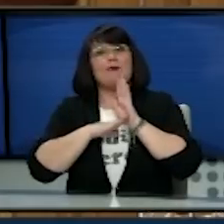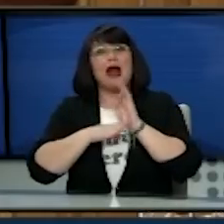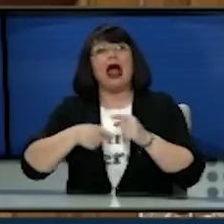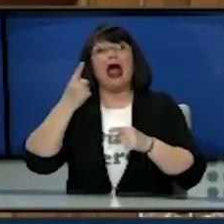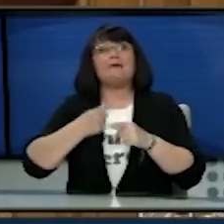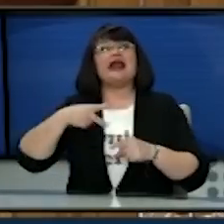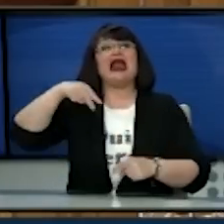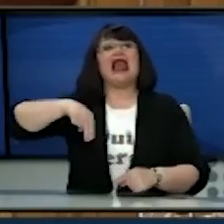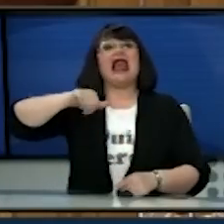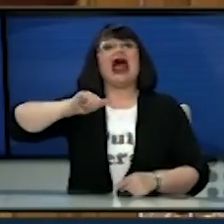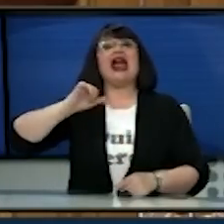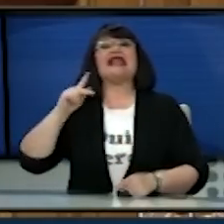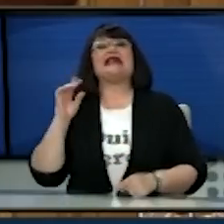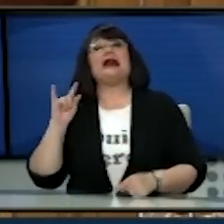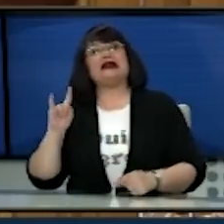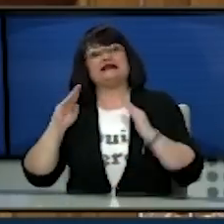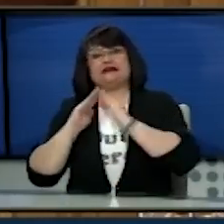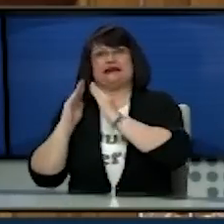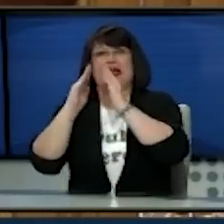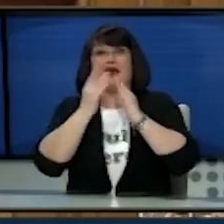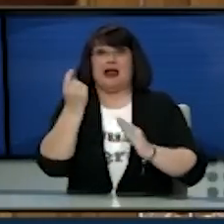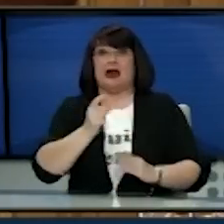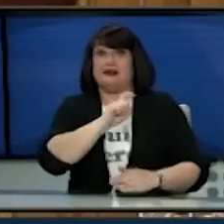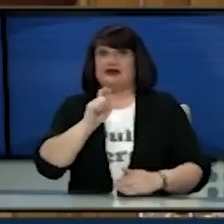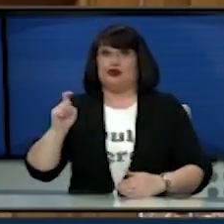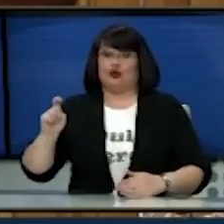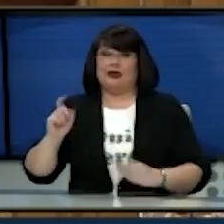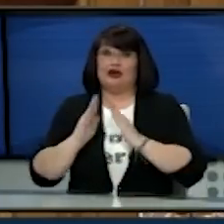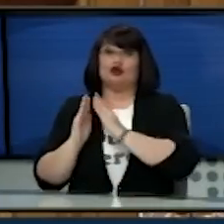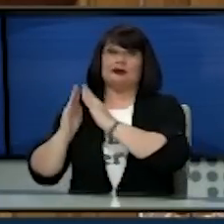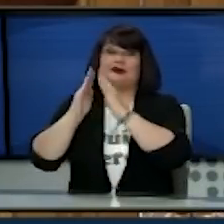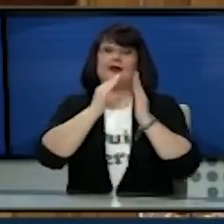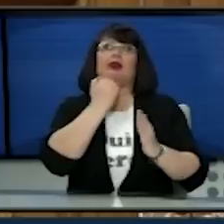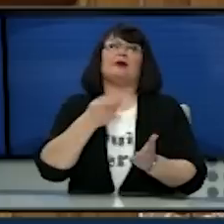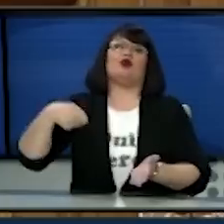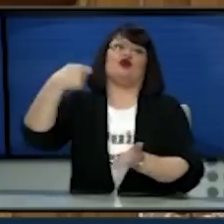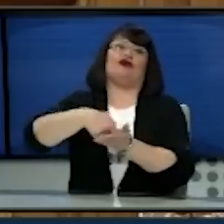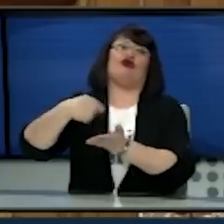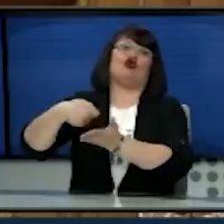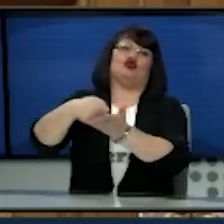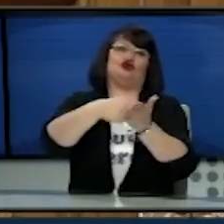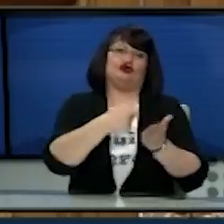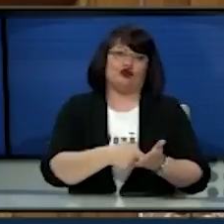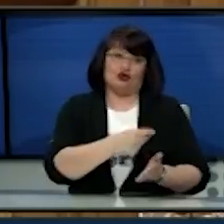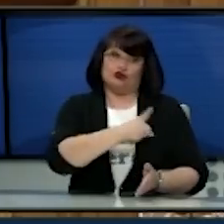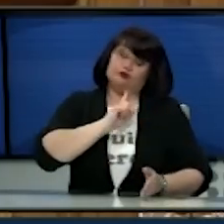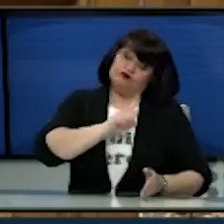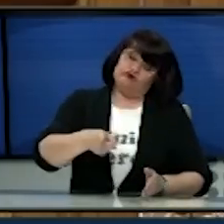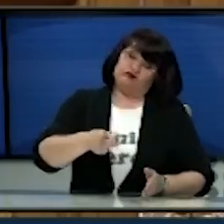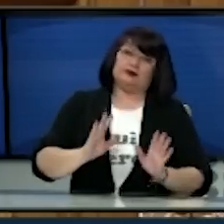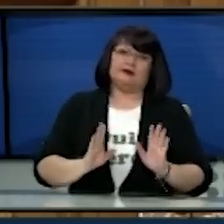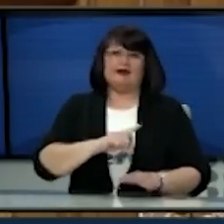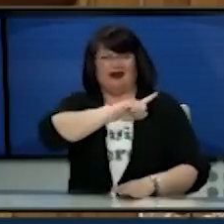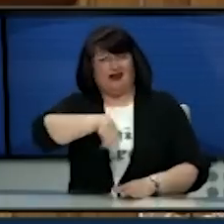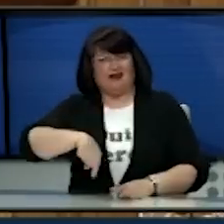στέγης. Πάνω από 1,5 εκατομμύριο νοικοκυριά δεν μπορούν να πληρώσουν τους φόρους που έχετε επιβάλει. Και